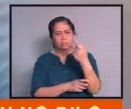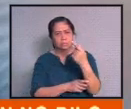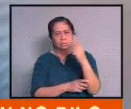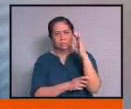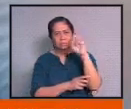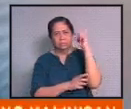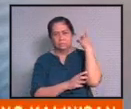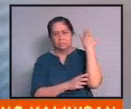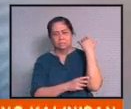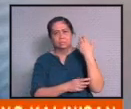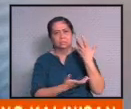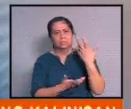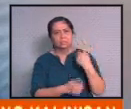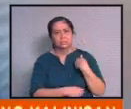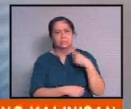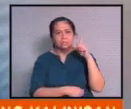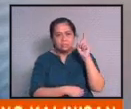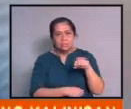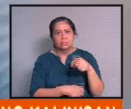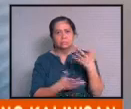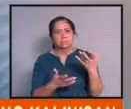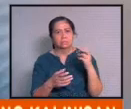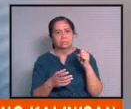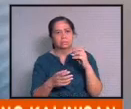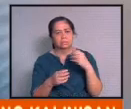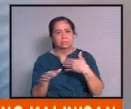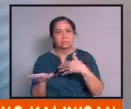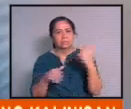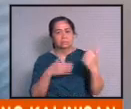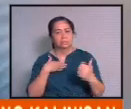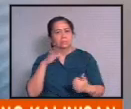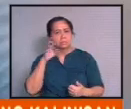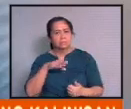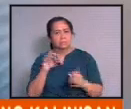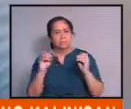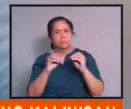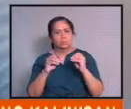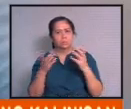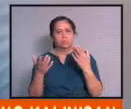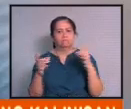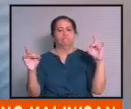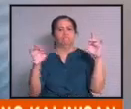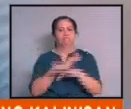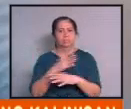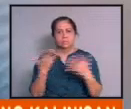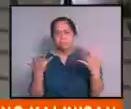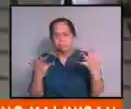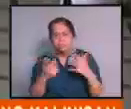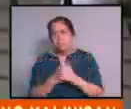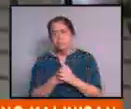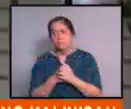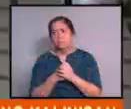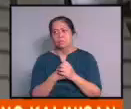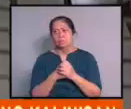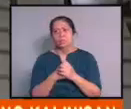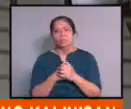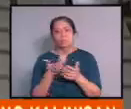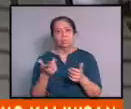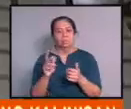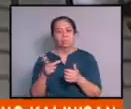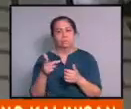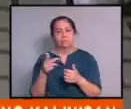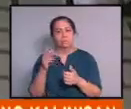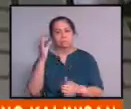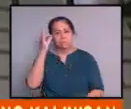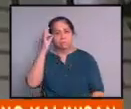ex-Cadet Lumbag rather, mm-hmm. edi sana po, paglabas ng kapatid ko, wala sana nag-retaliate sa kanya. Si Cadet 3rd